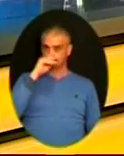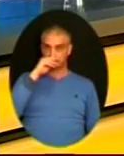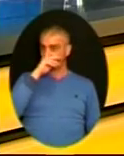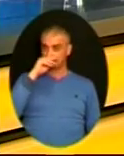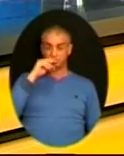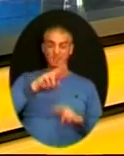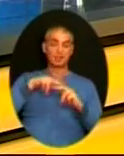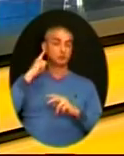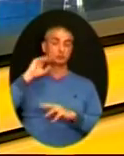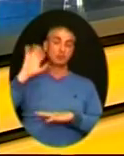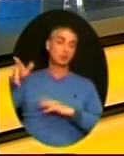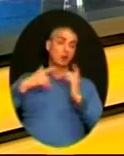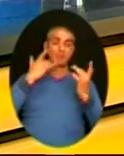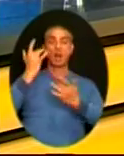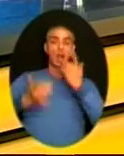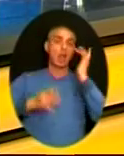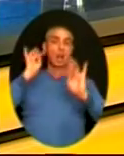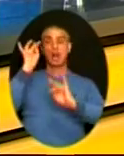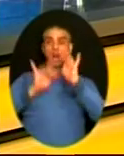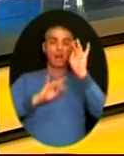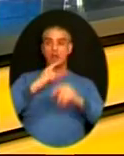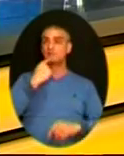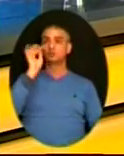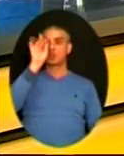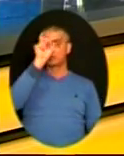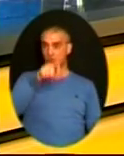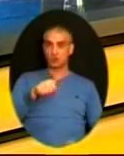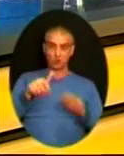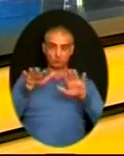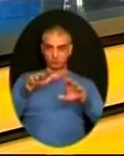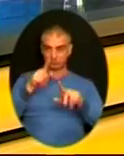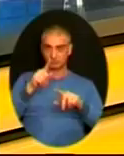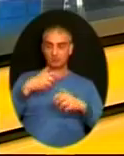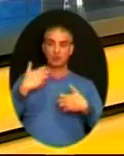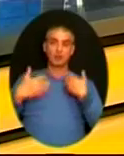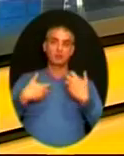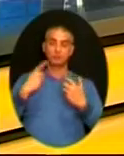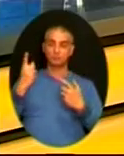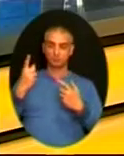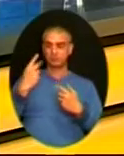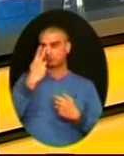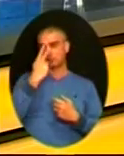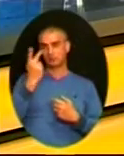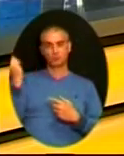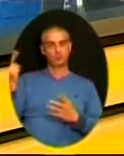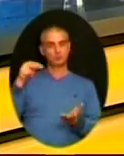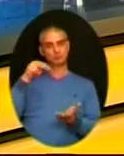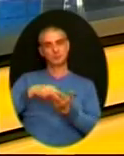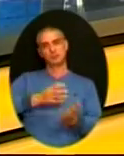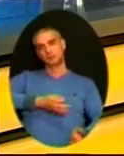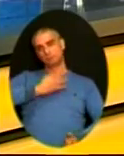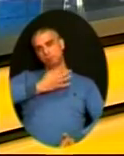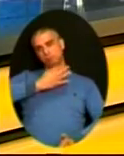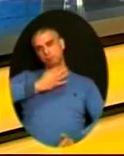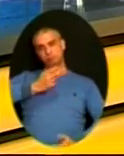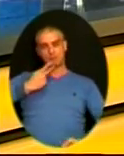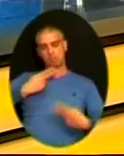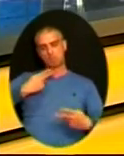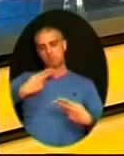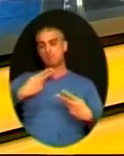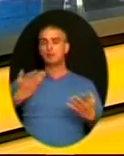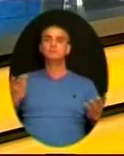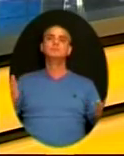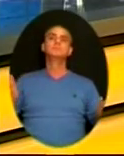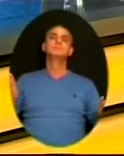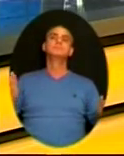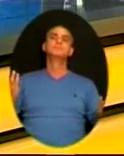ישמע את כל הכיתונות של שופכין, מה שישפכו עליו בחם ובקר, אתם תראו איזה נאום הוא יוריד אז. וזה, בשביל